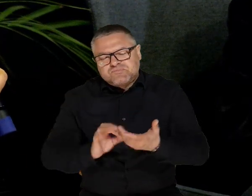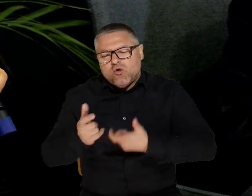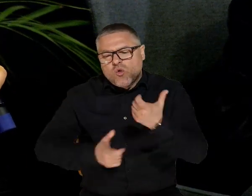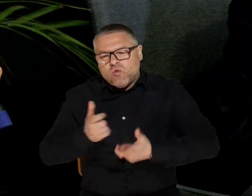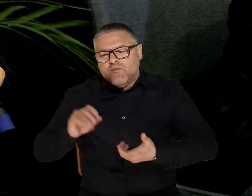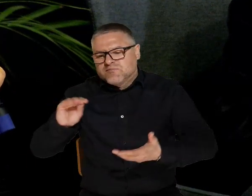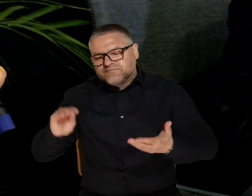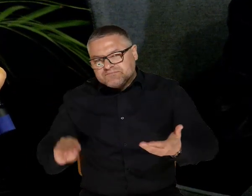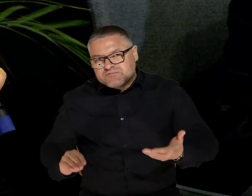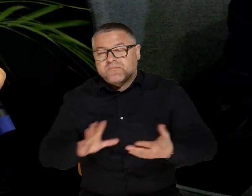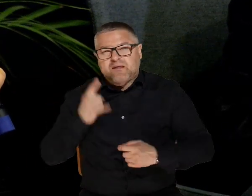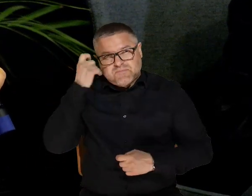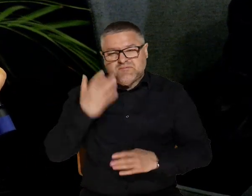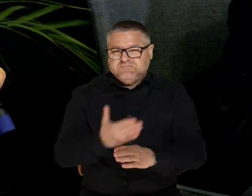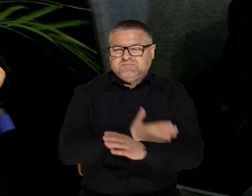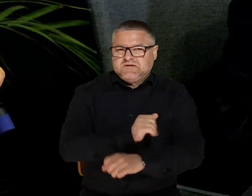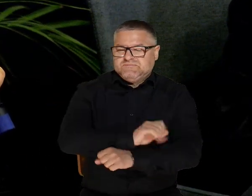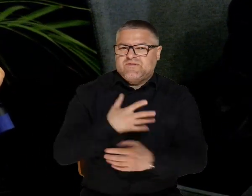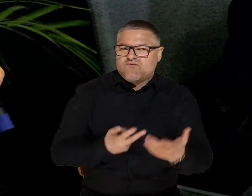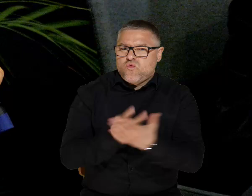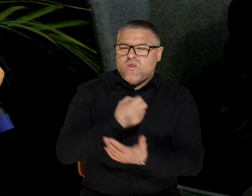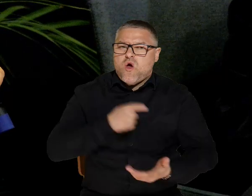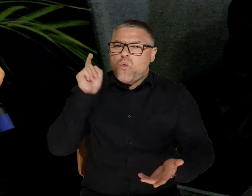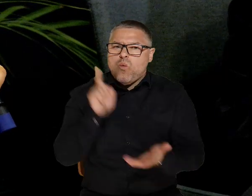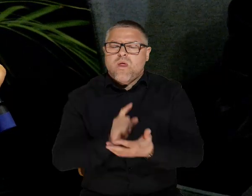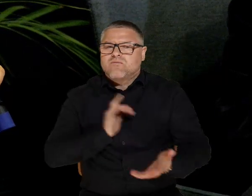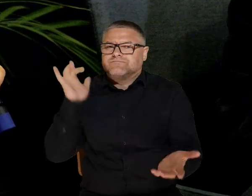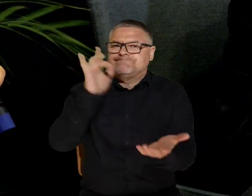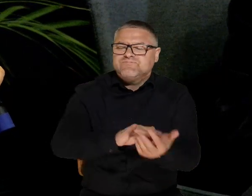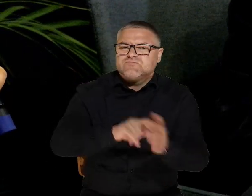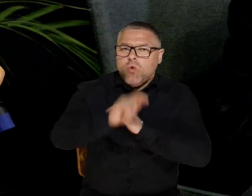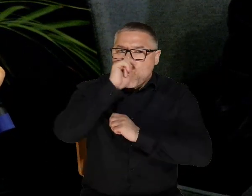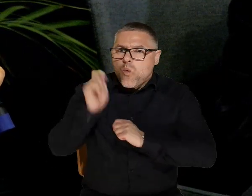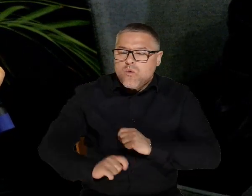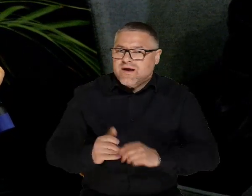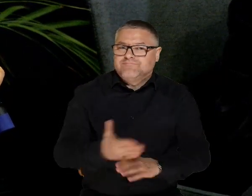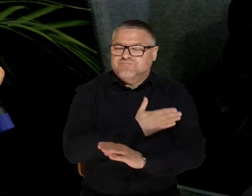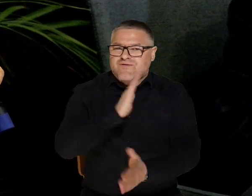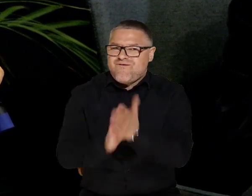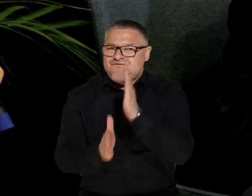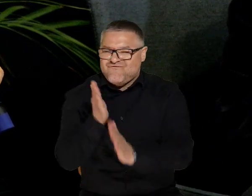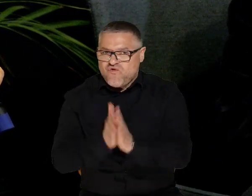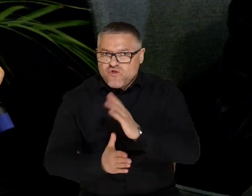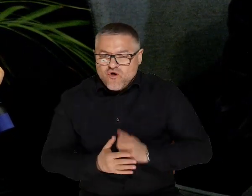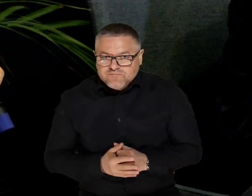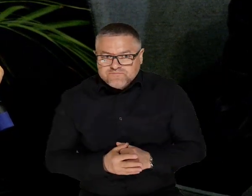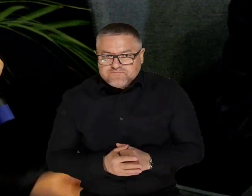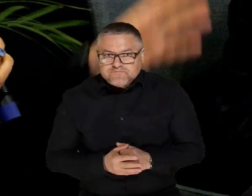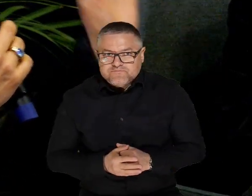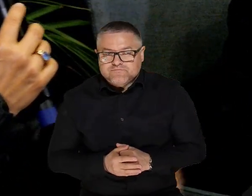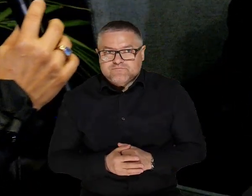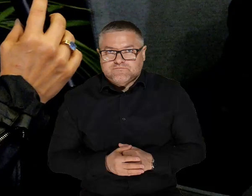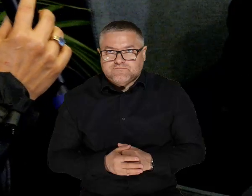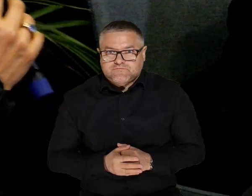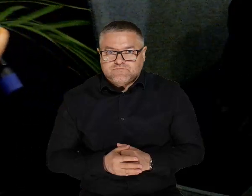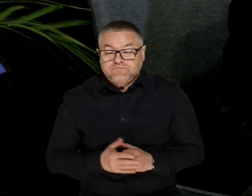pandemią, pamiętam w lutym udało mi się pojechać do Ukrainy, jeszcze przed wybuchem wojny,